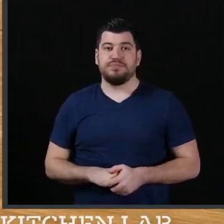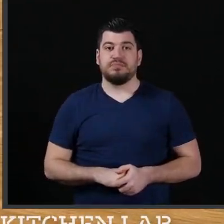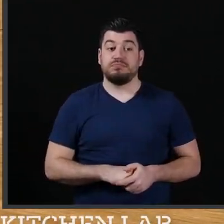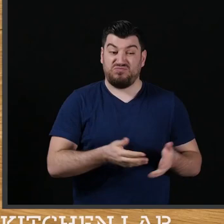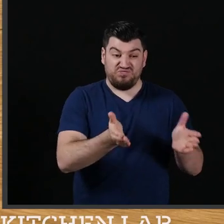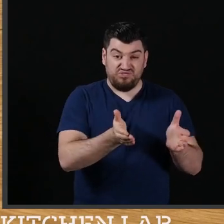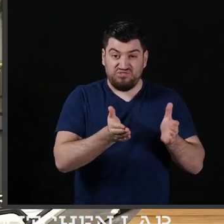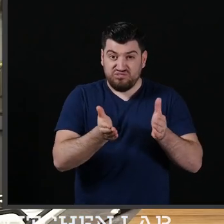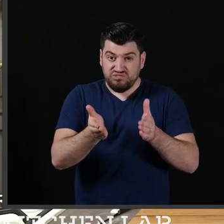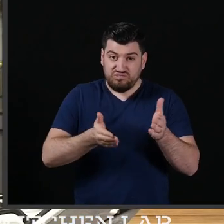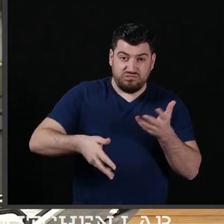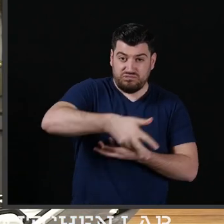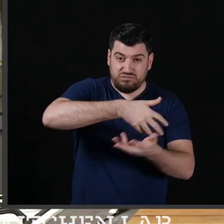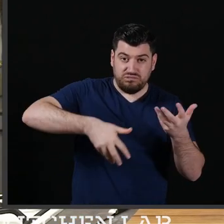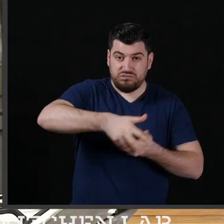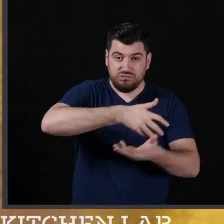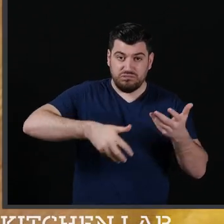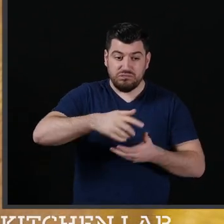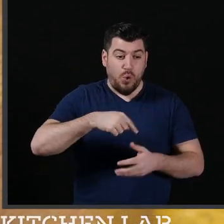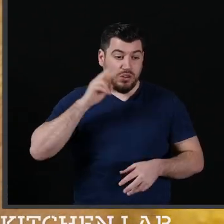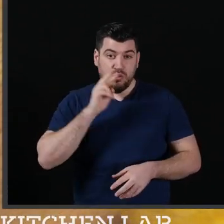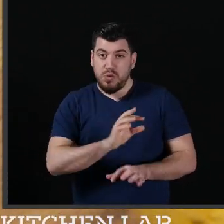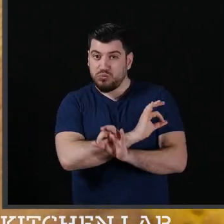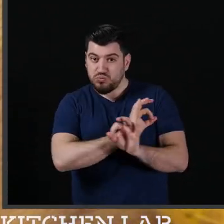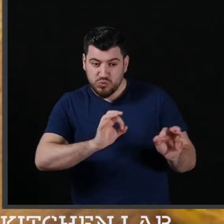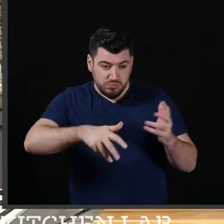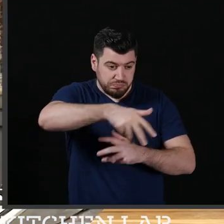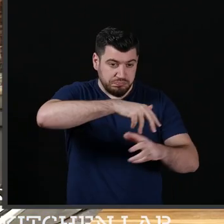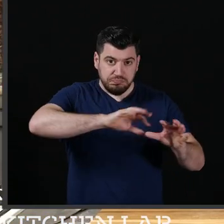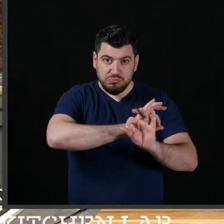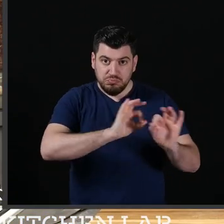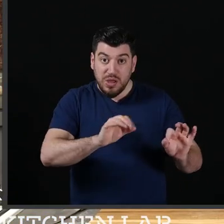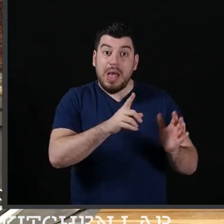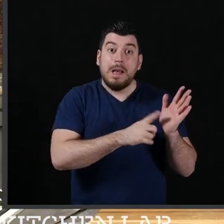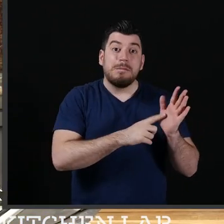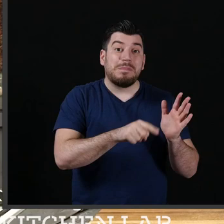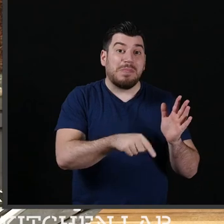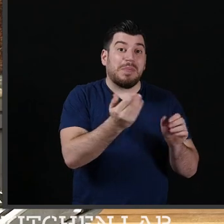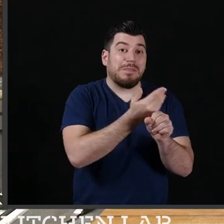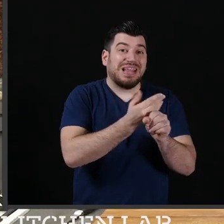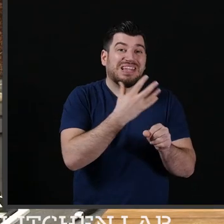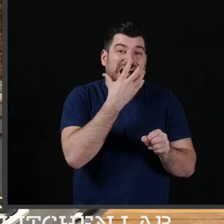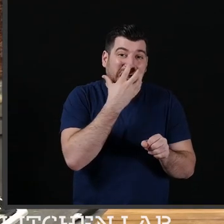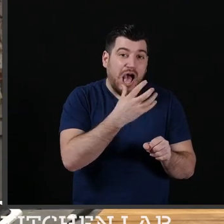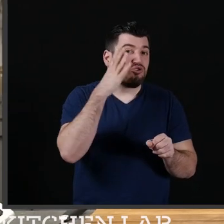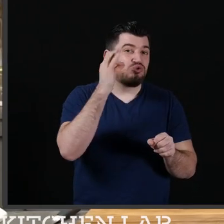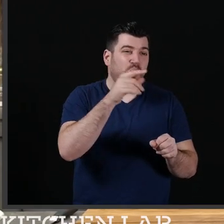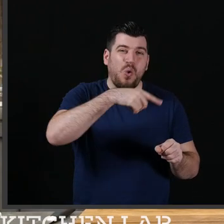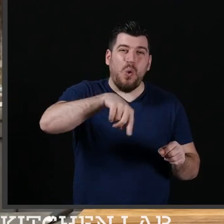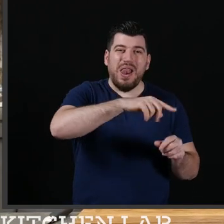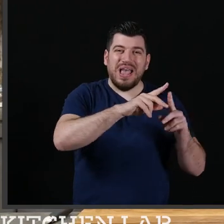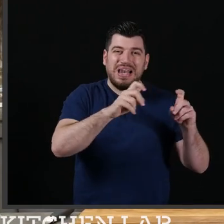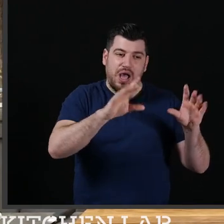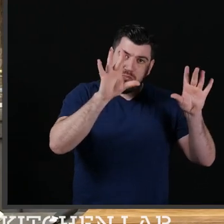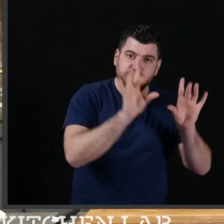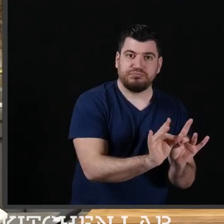Κουνήστε καλά μέσα το μπολ. Και μόλις ανακατέψετε πολύ καλά και είναι απαραίτητο οι πατάτες μας να είναι ζεστές για να κολλήσει η μαρινάδα πάνω στις πατάτες.